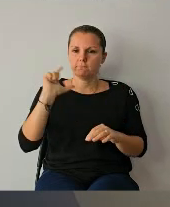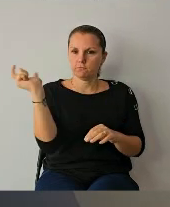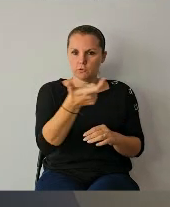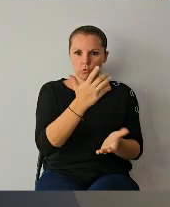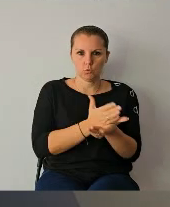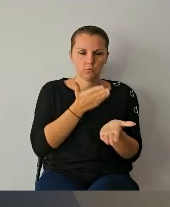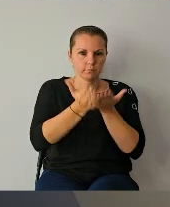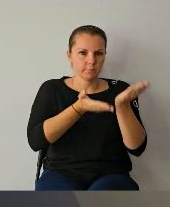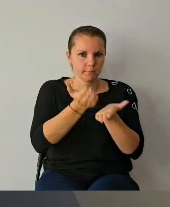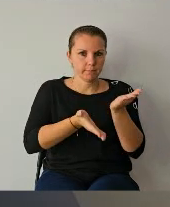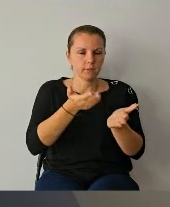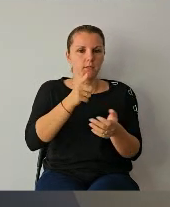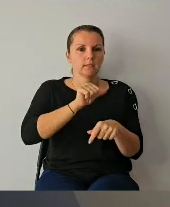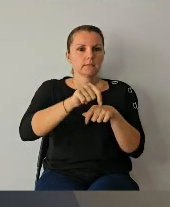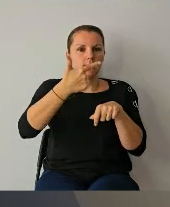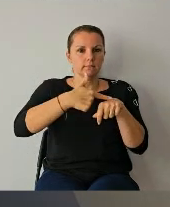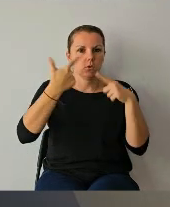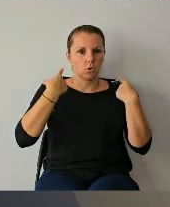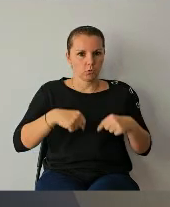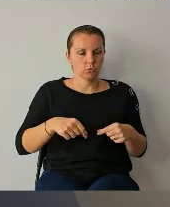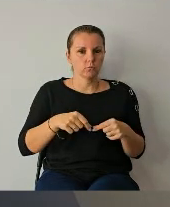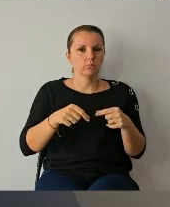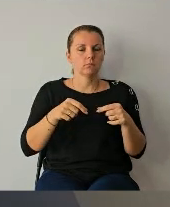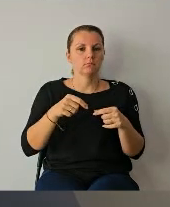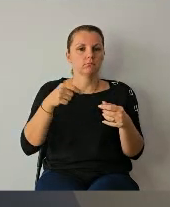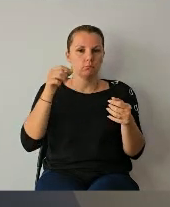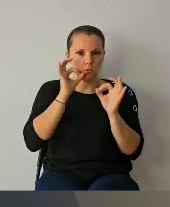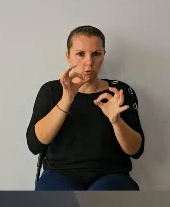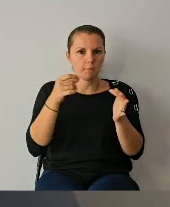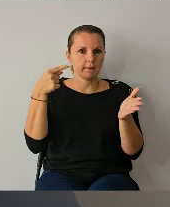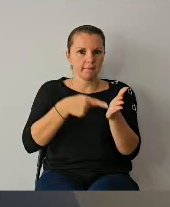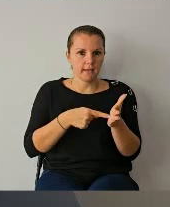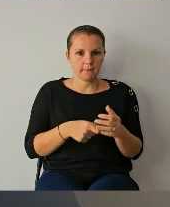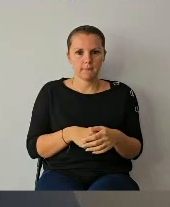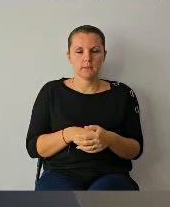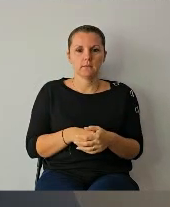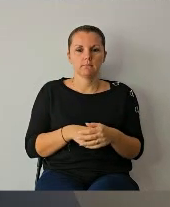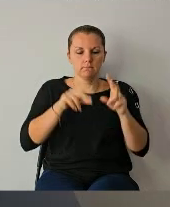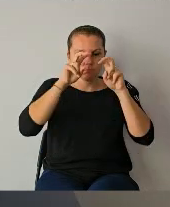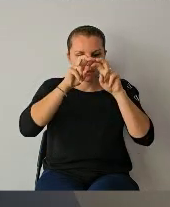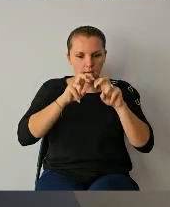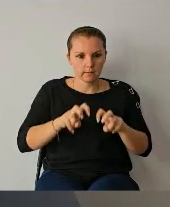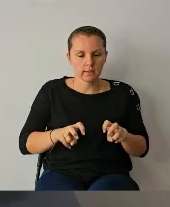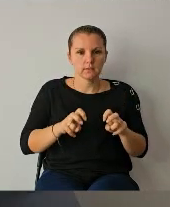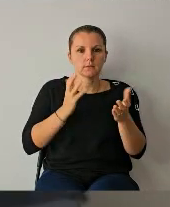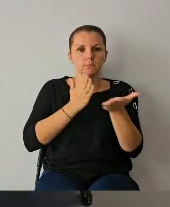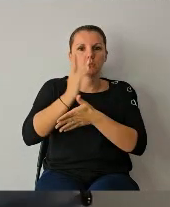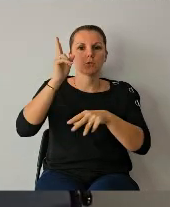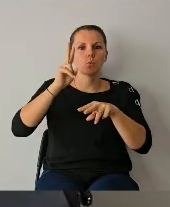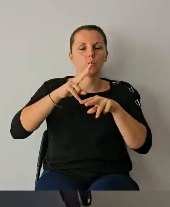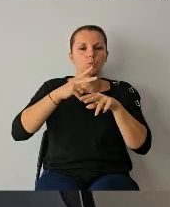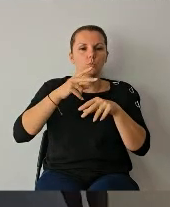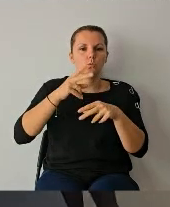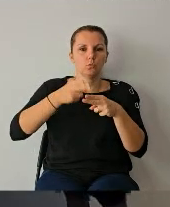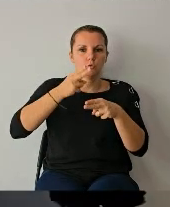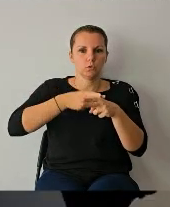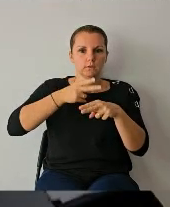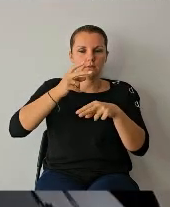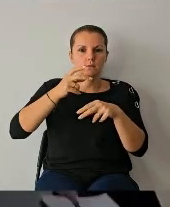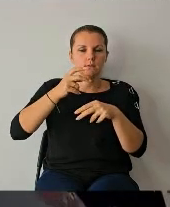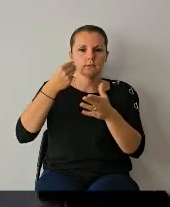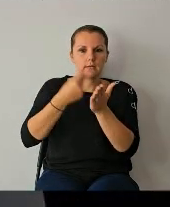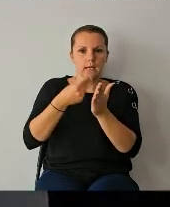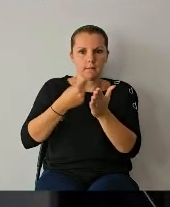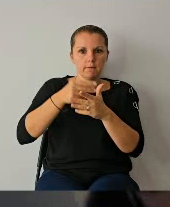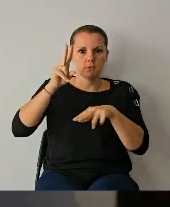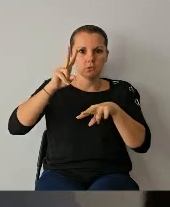jest 20 osób w wyznaczonym terminie. W wyniku analizy oświadczeń majątkowych przez Urząd Skarbowy w Rzeszowie stwierdzono nieprawidłowości